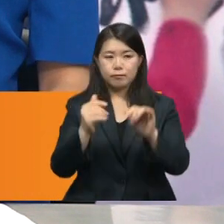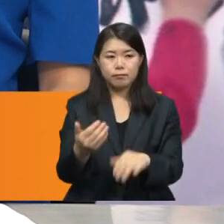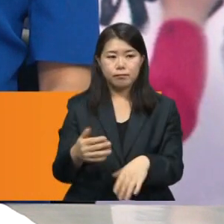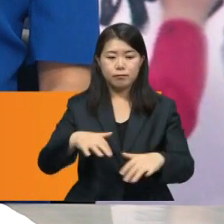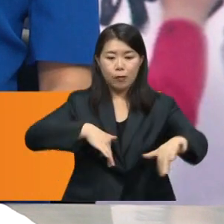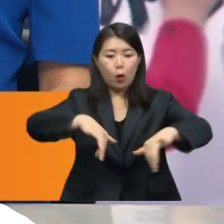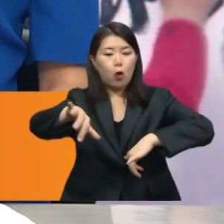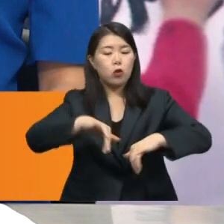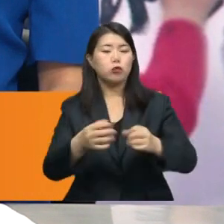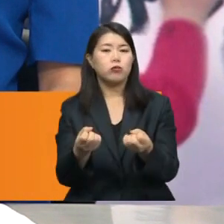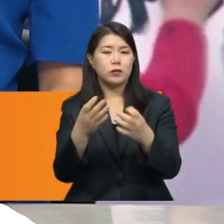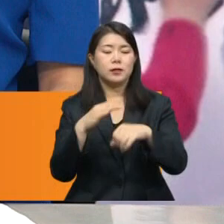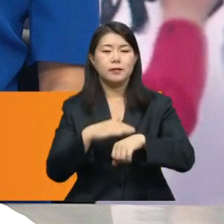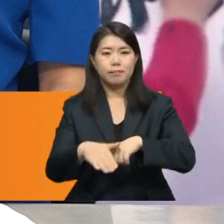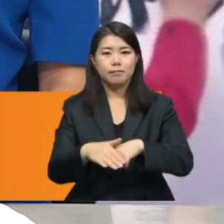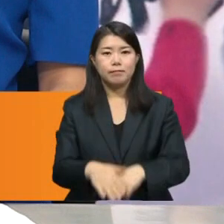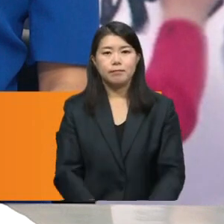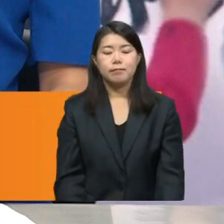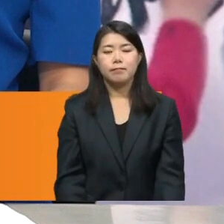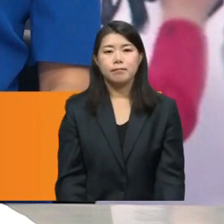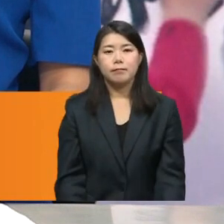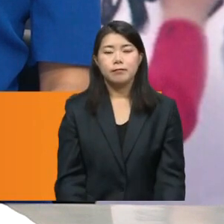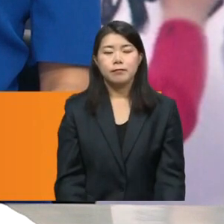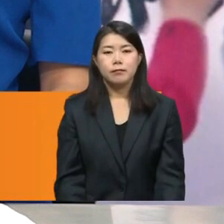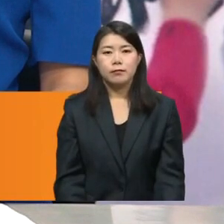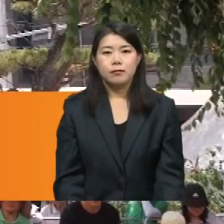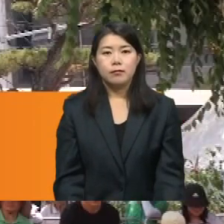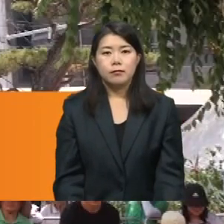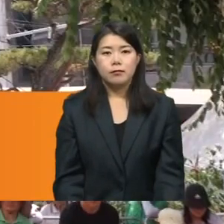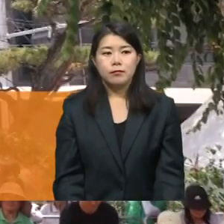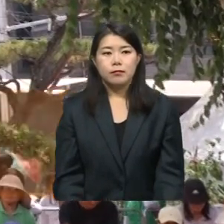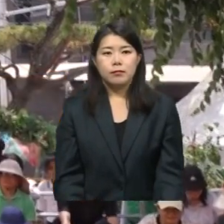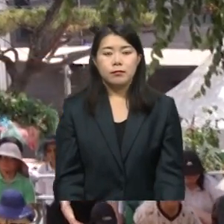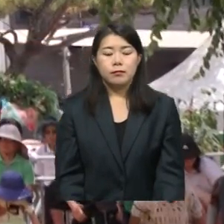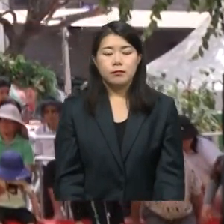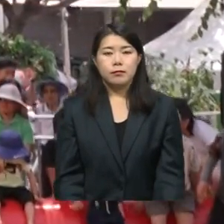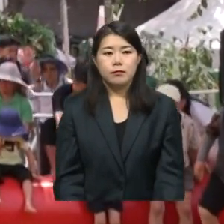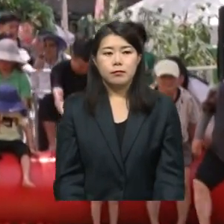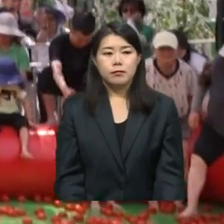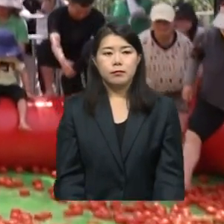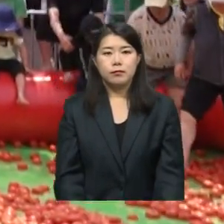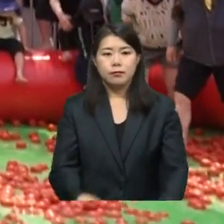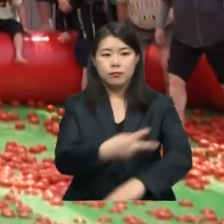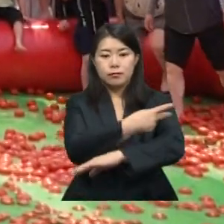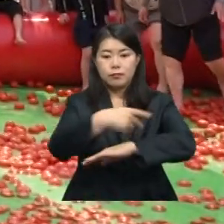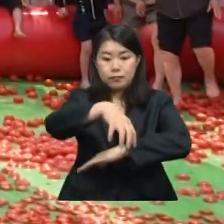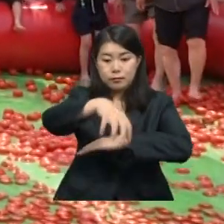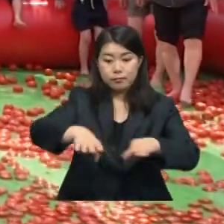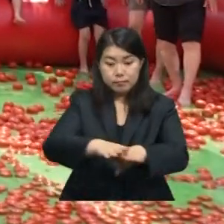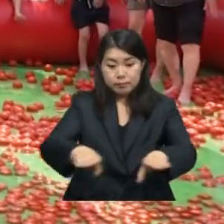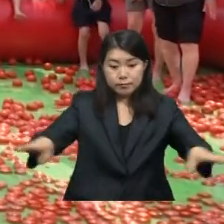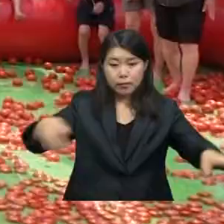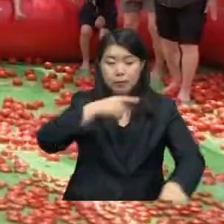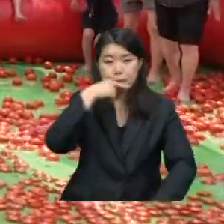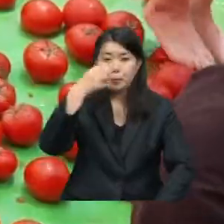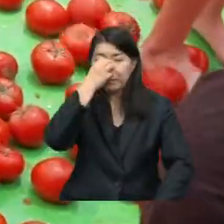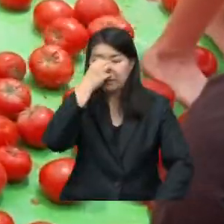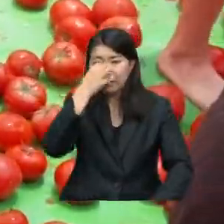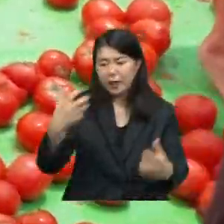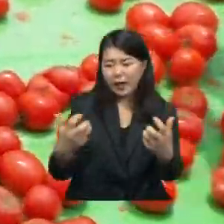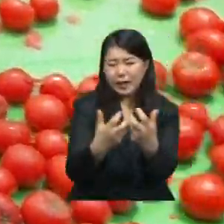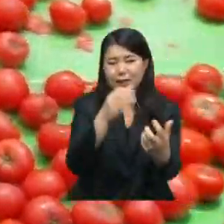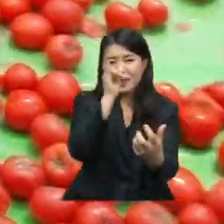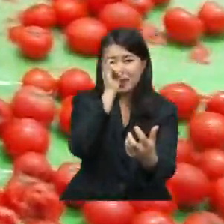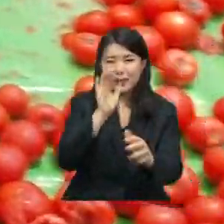거리 축제 형식으로 열렸는데요. 오용석 기자의 보도입니다. 수영장 바닥에 한가득인 퇴촌 토마토. 몸을